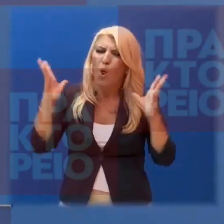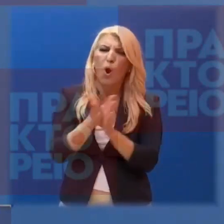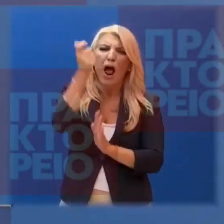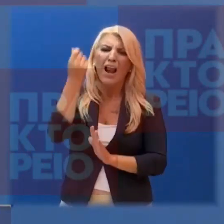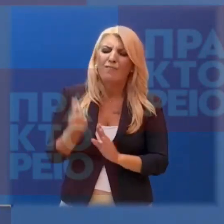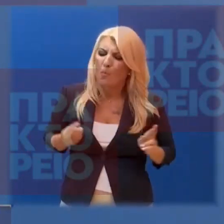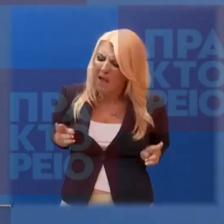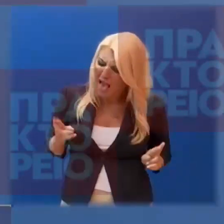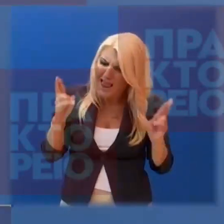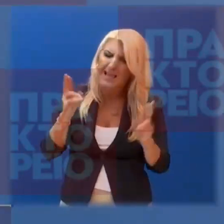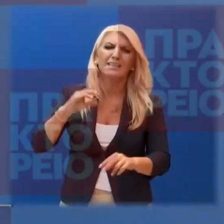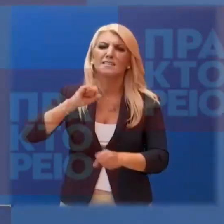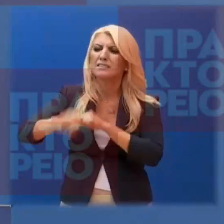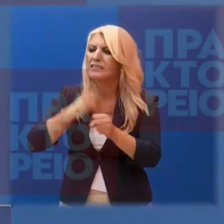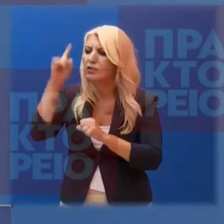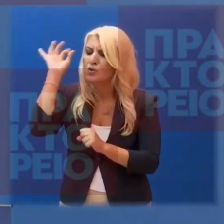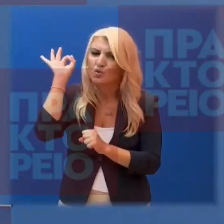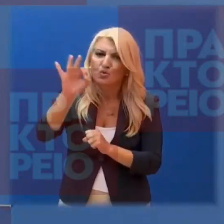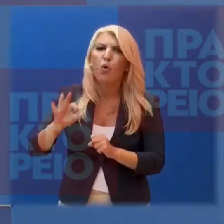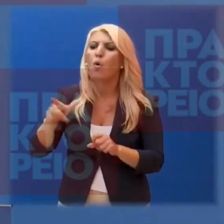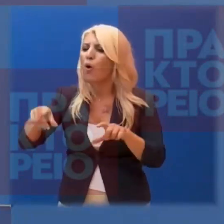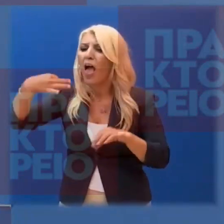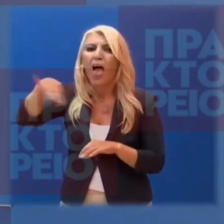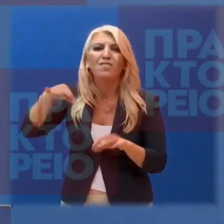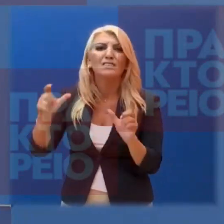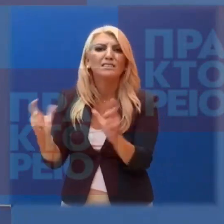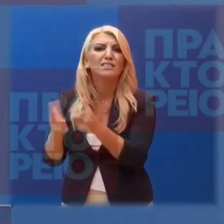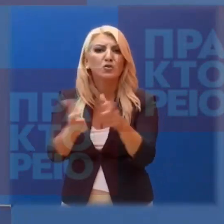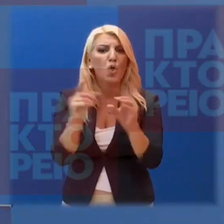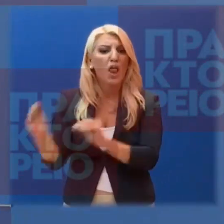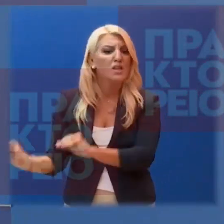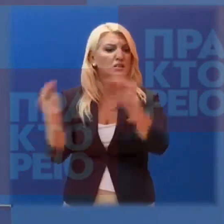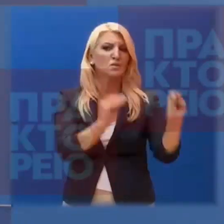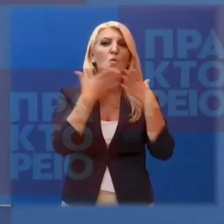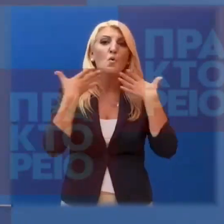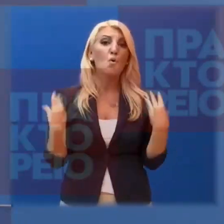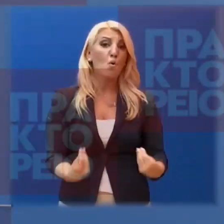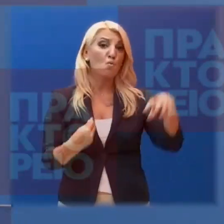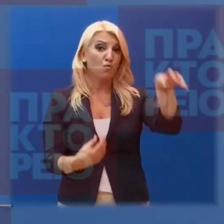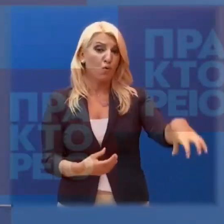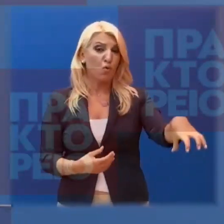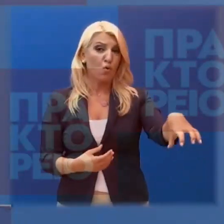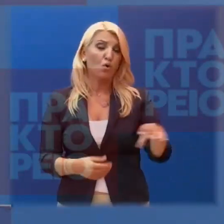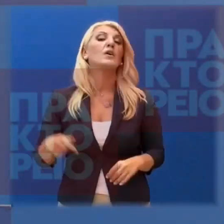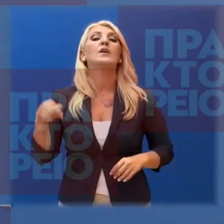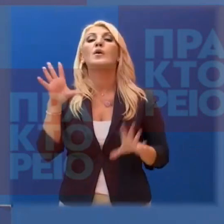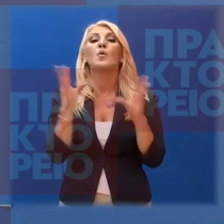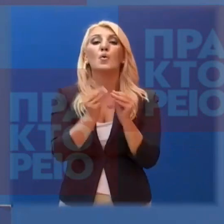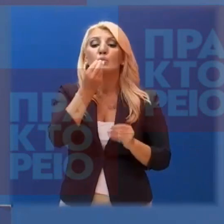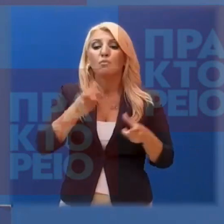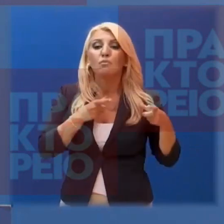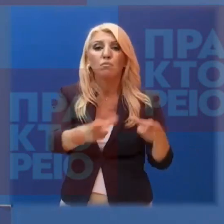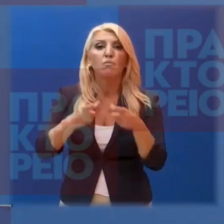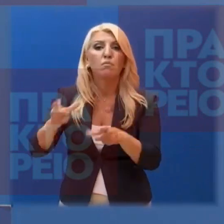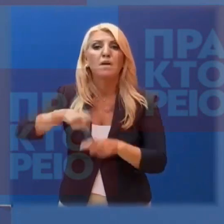οικογενειών, σε ειδικά διαμορφωμένους χώρους. Αναφορικά με τη σύτηση, ήδη συνεχίζεται η ημερήσια τροφοδοσία κανονικά